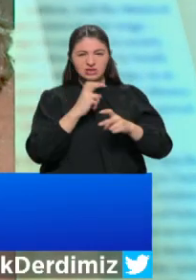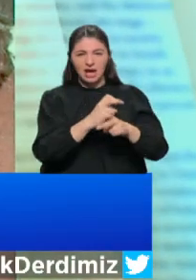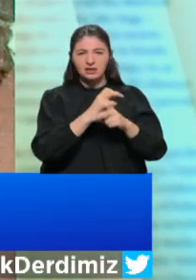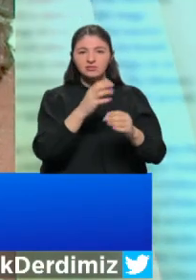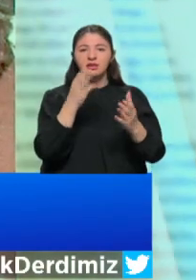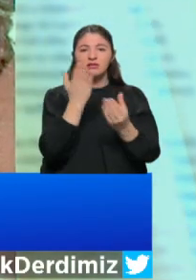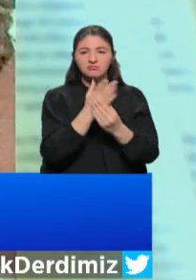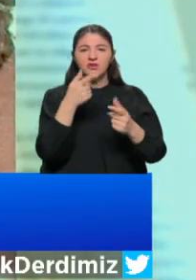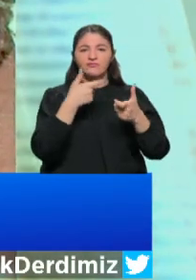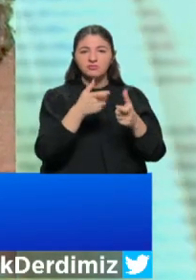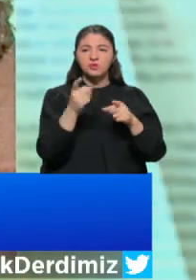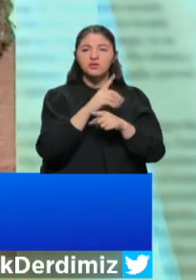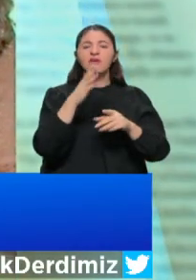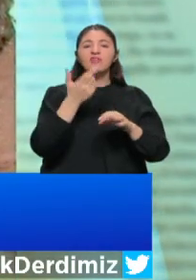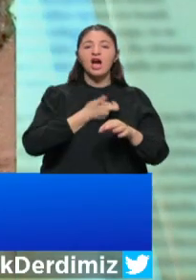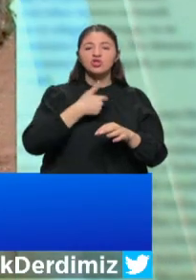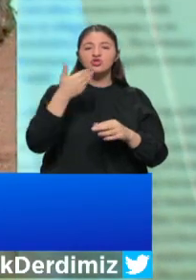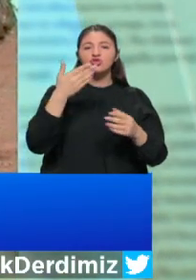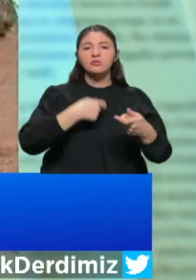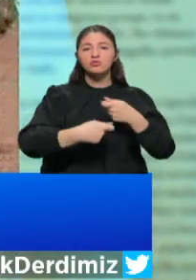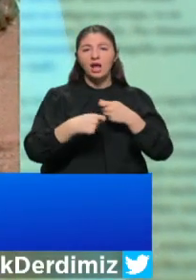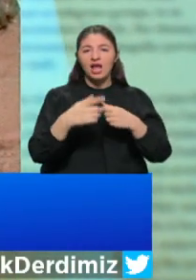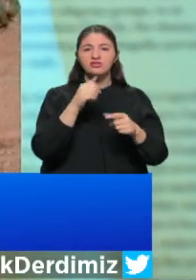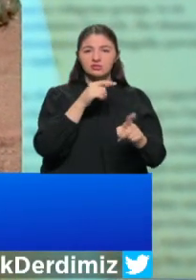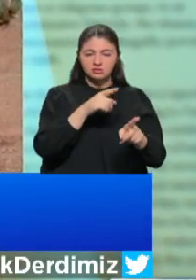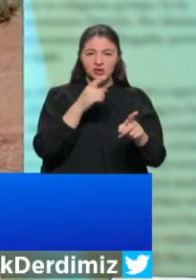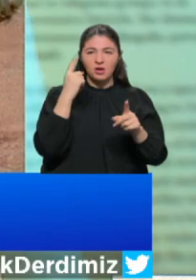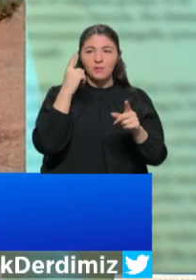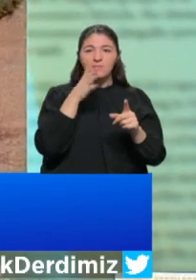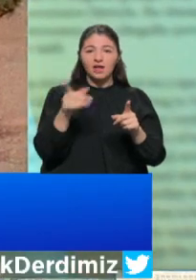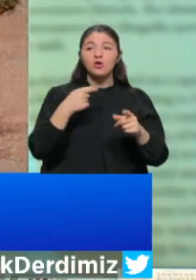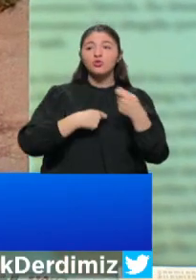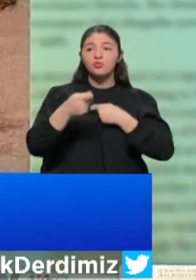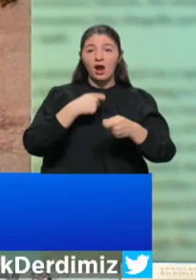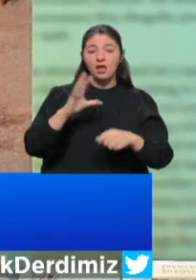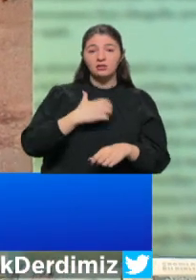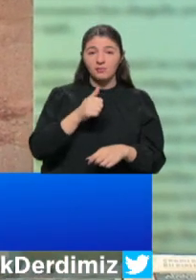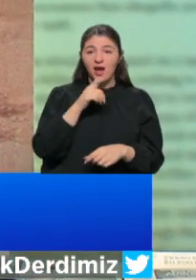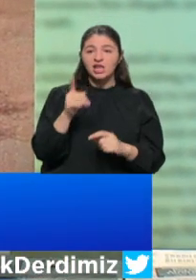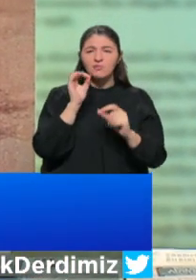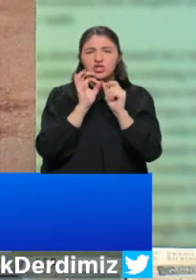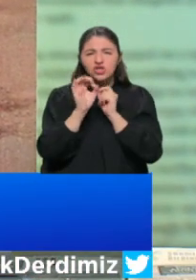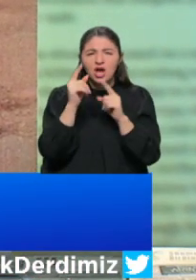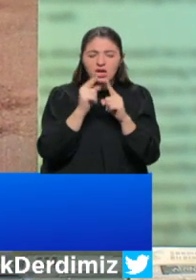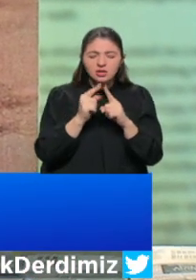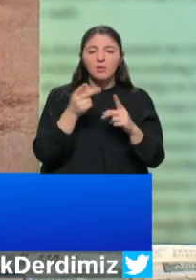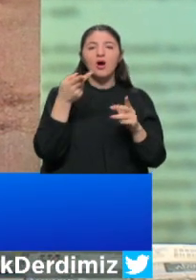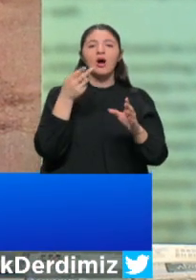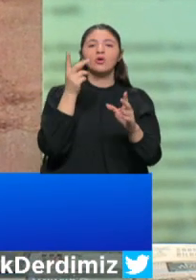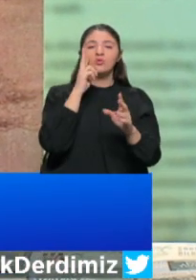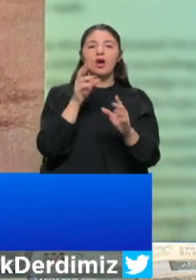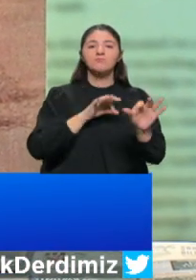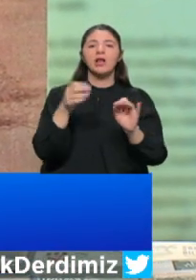e-ticareti ve yasadışı bahis ile Adana'dan kumarhaneci Halil falanın ince hesaplanmış bir saldırıyla öldürüldüğü